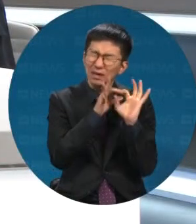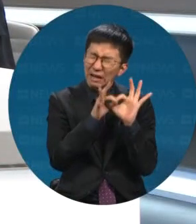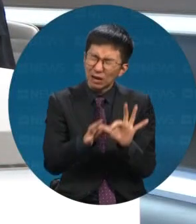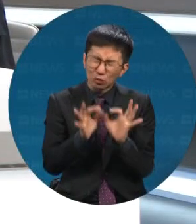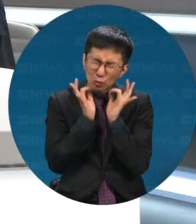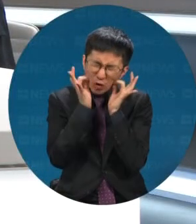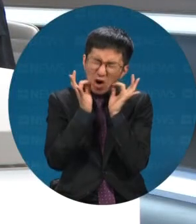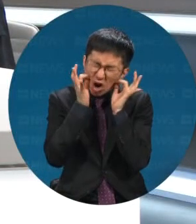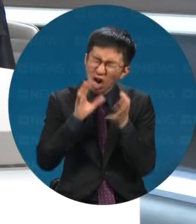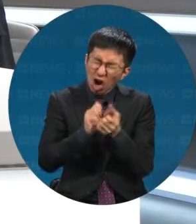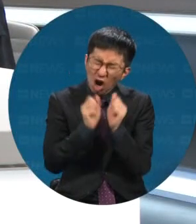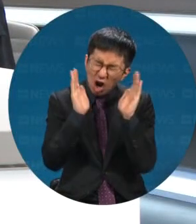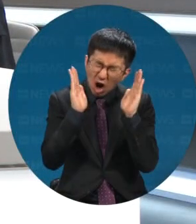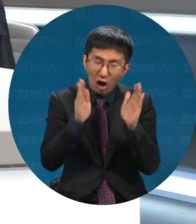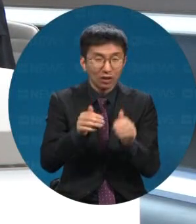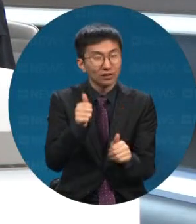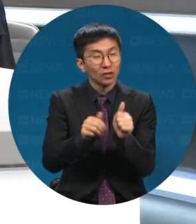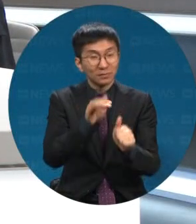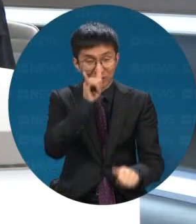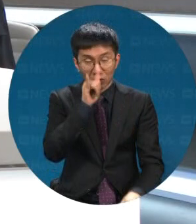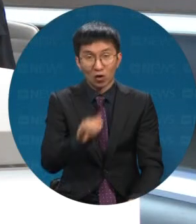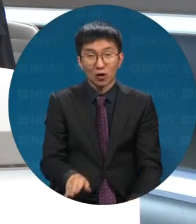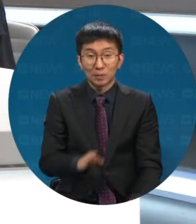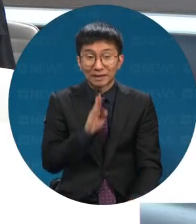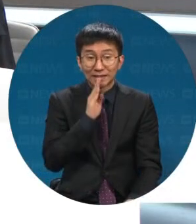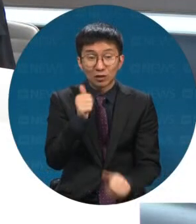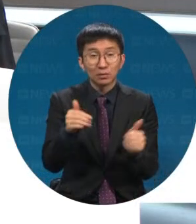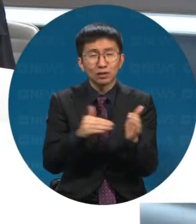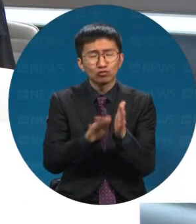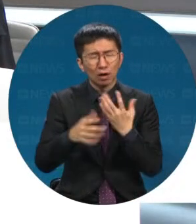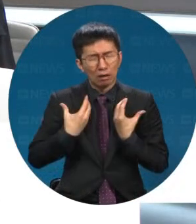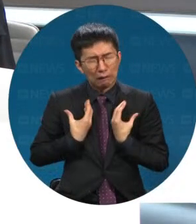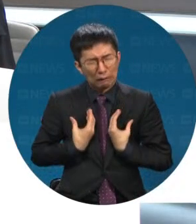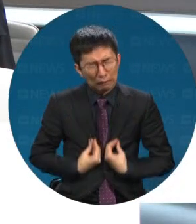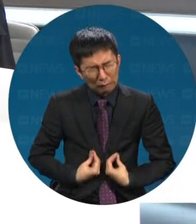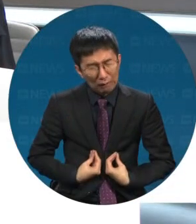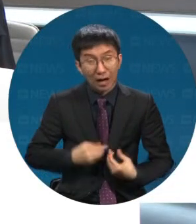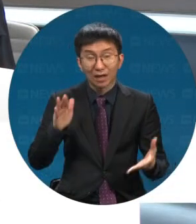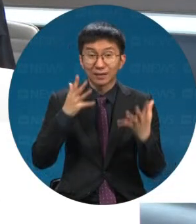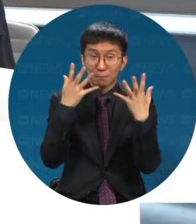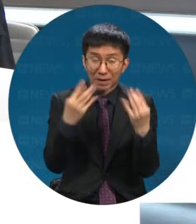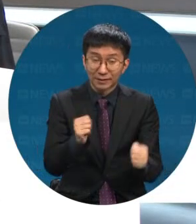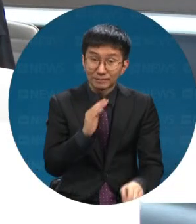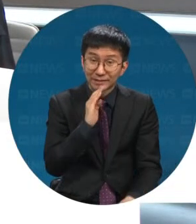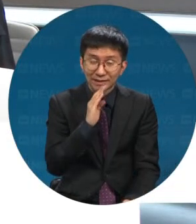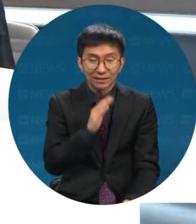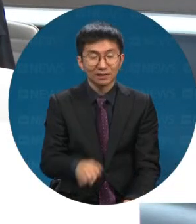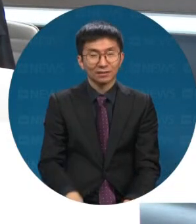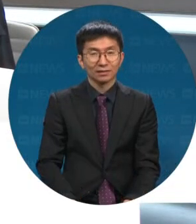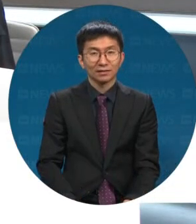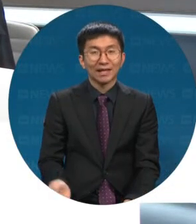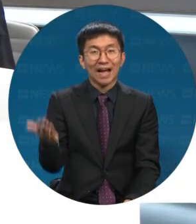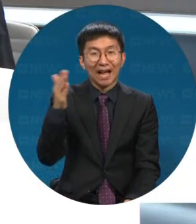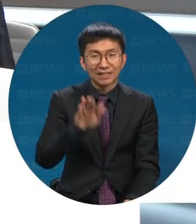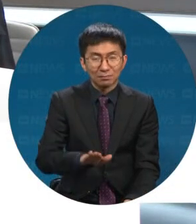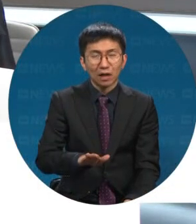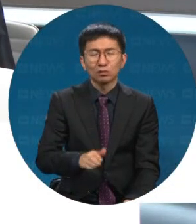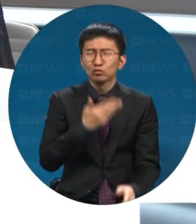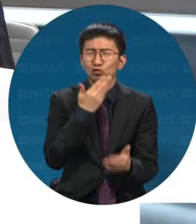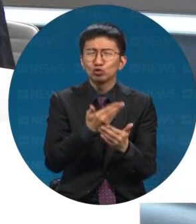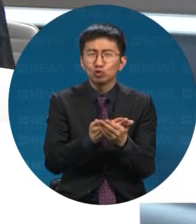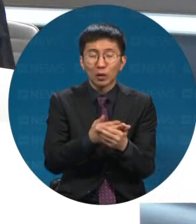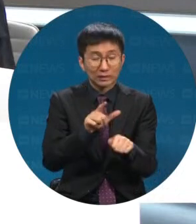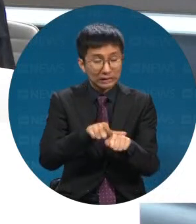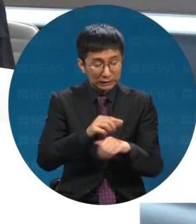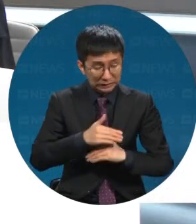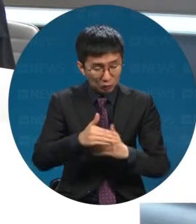쏟아부어서 치르는 시험인데 시험 마친 뒤에 상실감에 빠지는 수험생들도 적지 않다고 합니다. 하지만 더 중요한 일정이 많이 있지